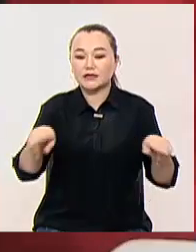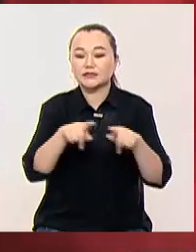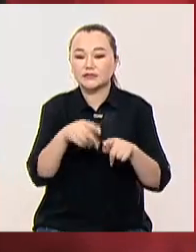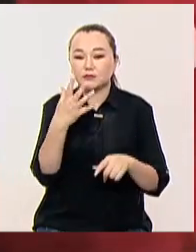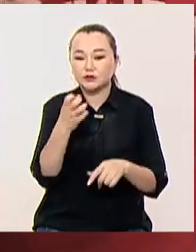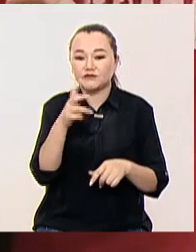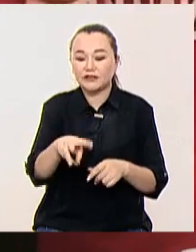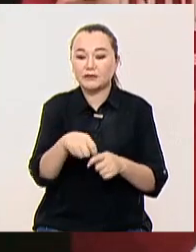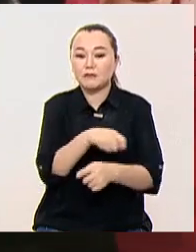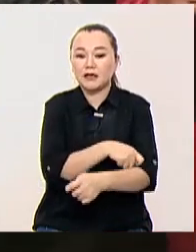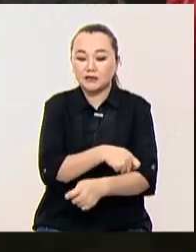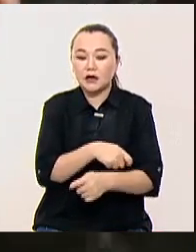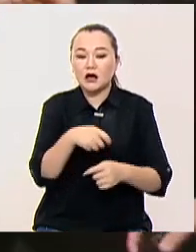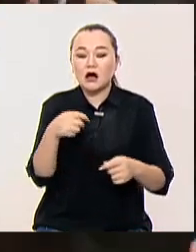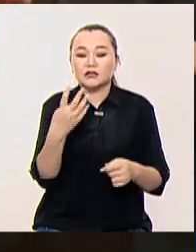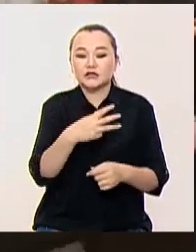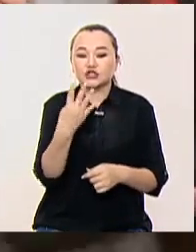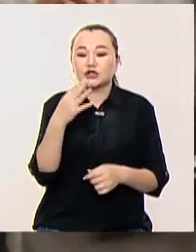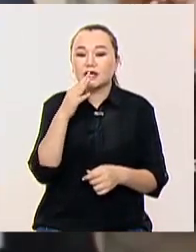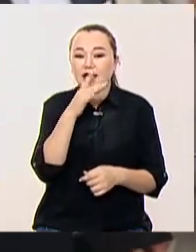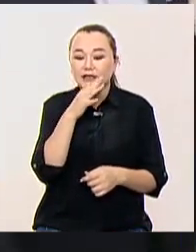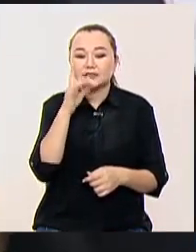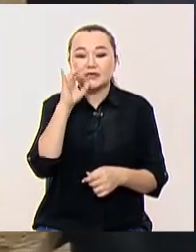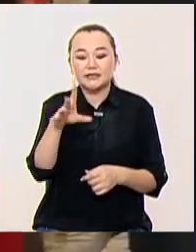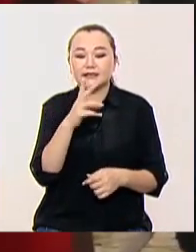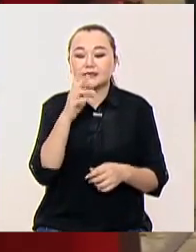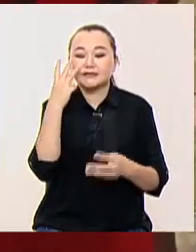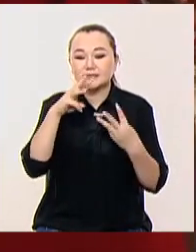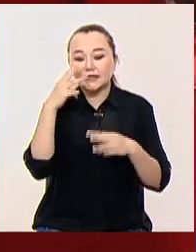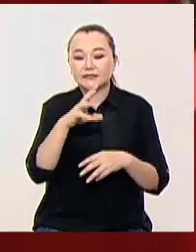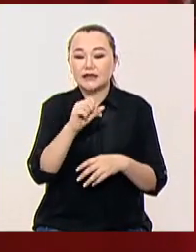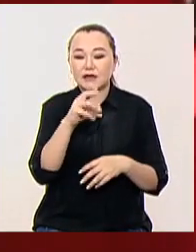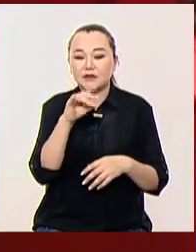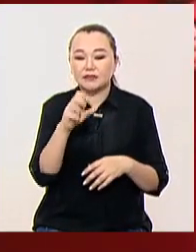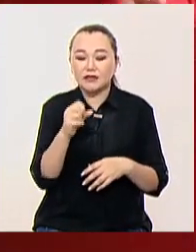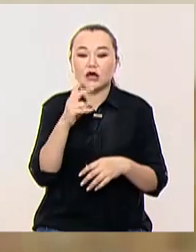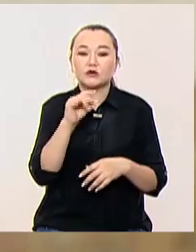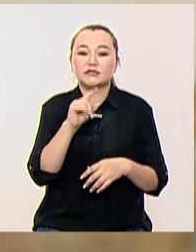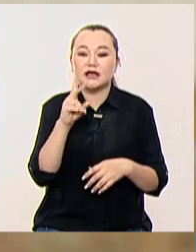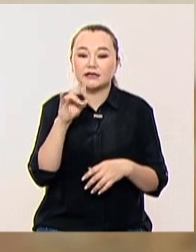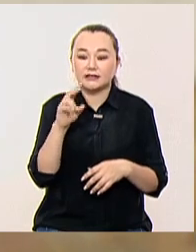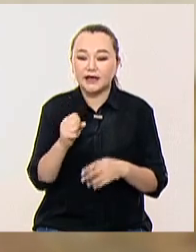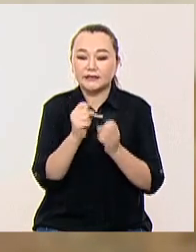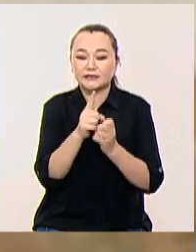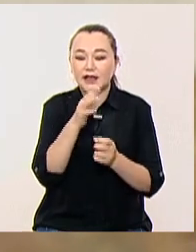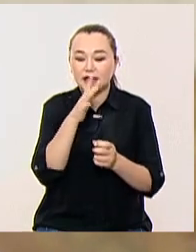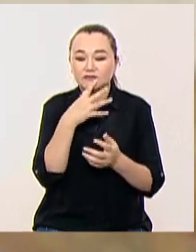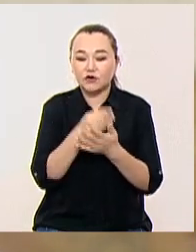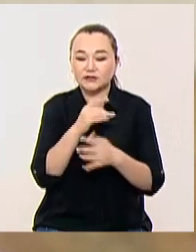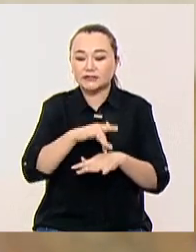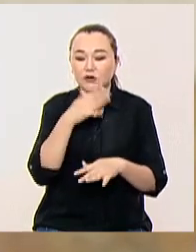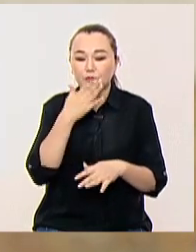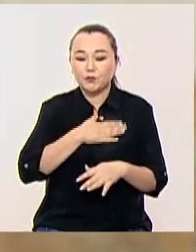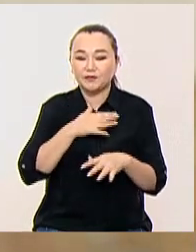500 шаршы метр. Ал 34 жастағы танымал дизайнер Сабина Наурзалина 10 жылдан бері сән саласы өзінің сүйікті